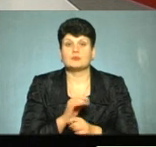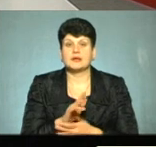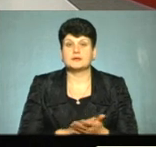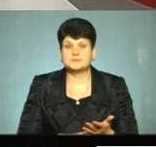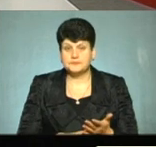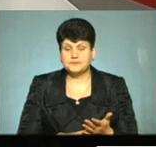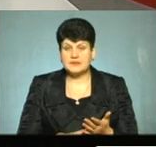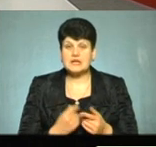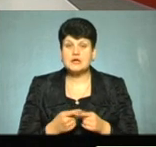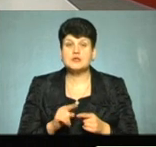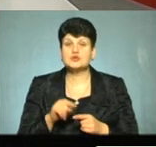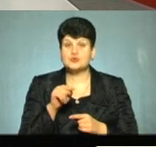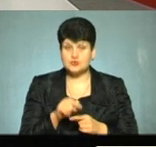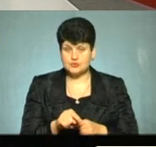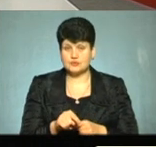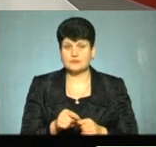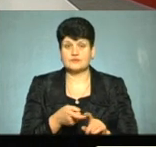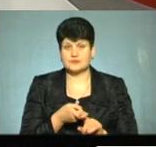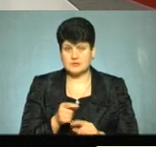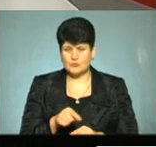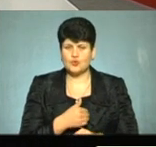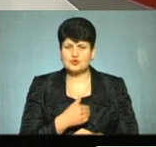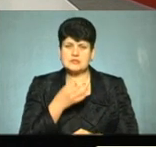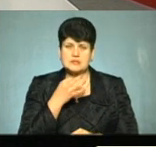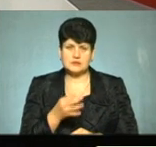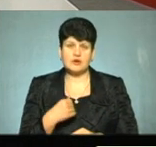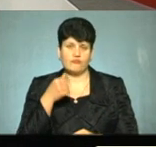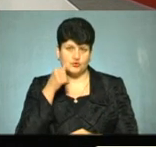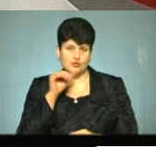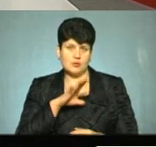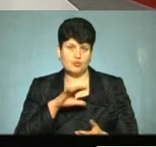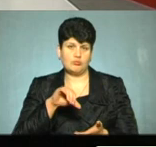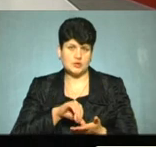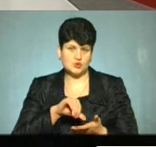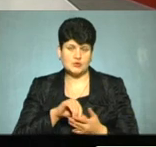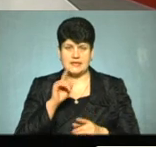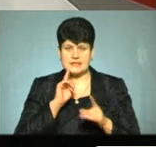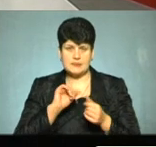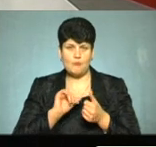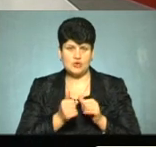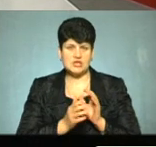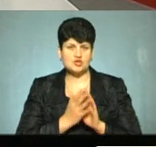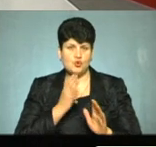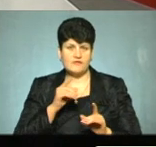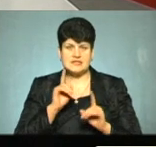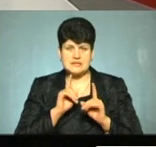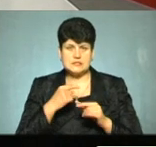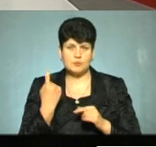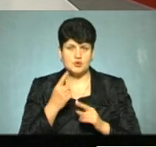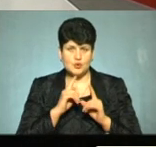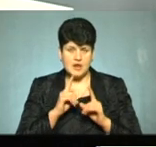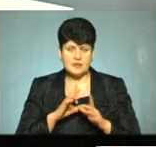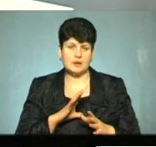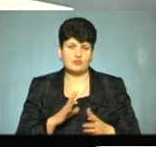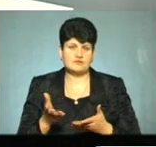робити? Ну, з цього приводу хочу сказати, що я теж вчора був присутній на сесії, позачерговій сесії обласної ради, так,